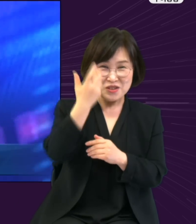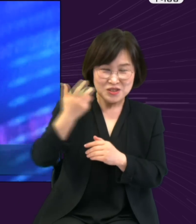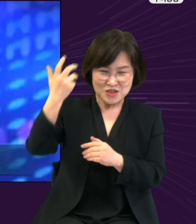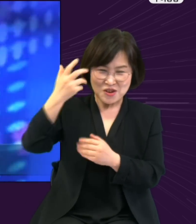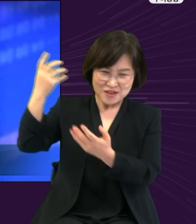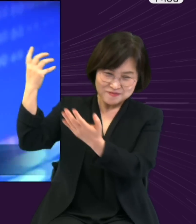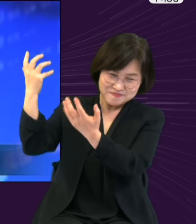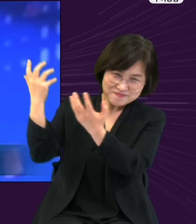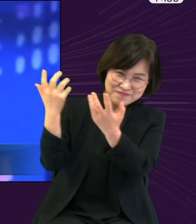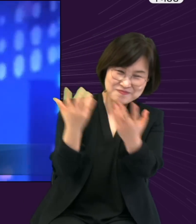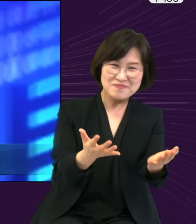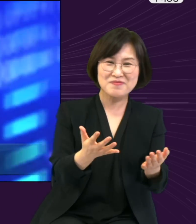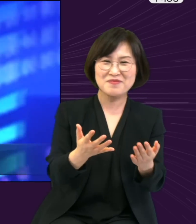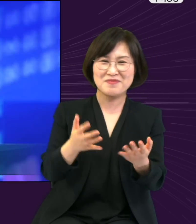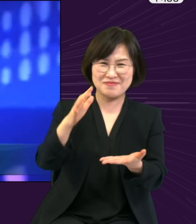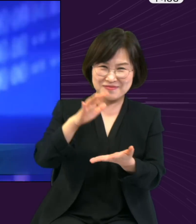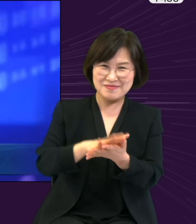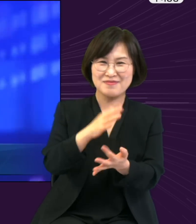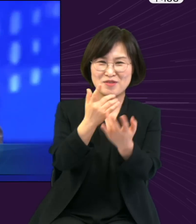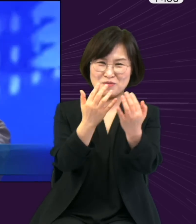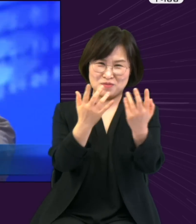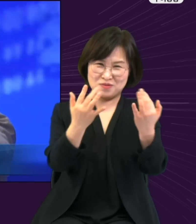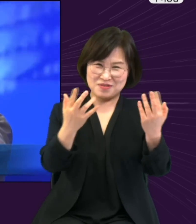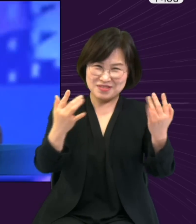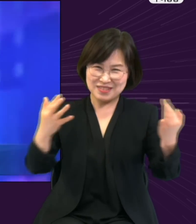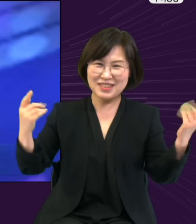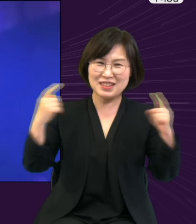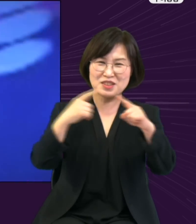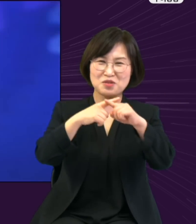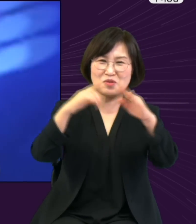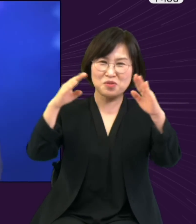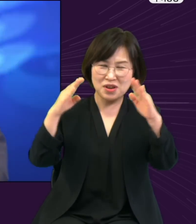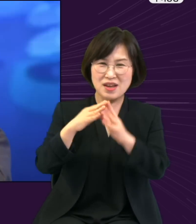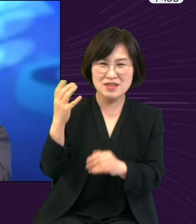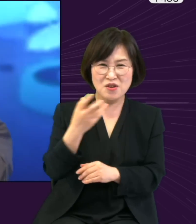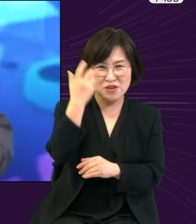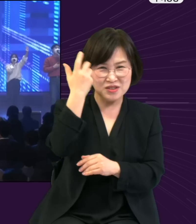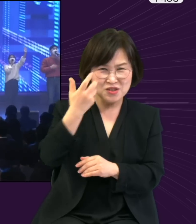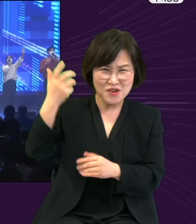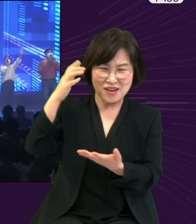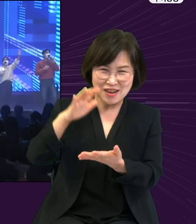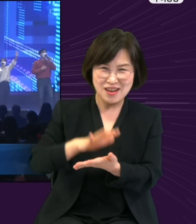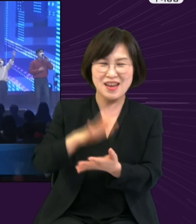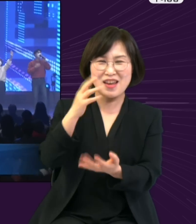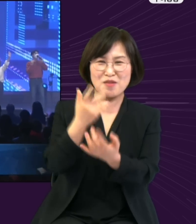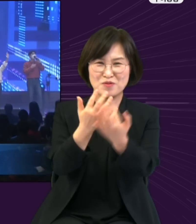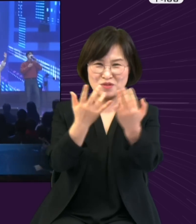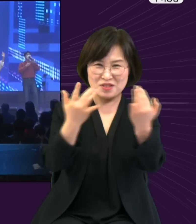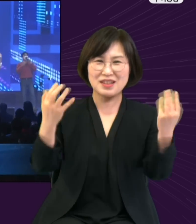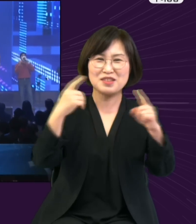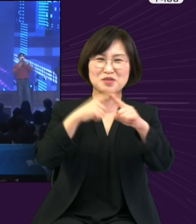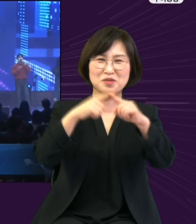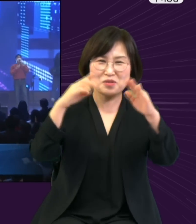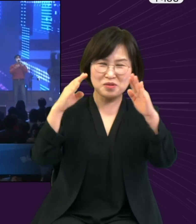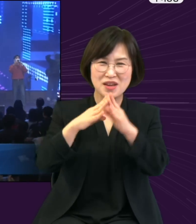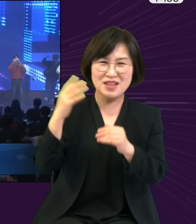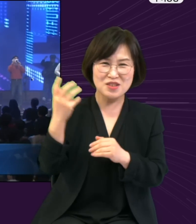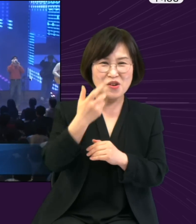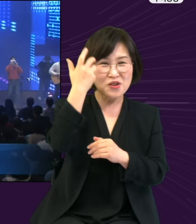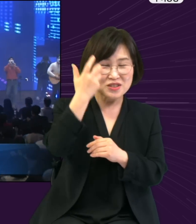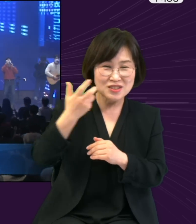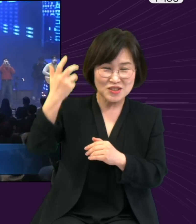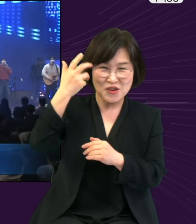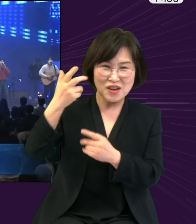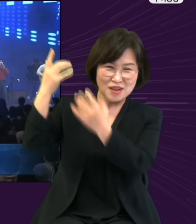church on fire. This is 성령의 불타는 교회 성령의